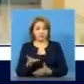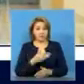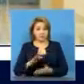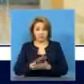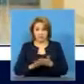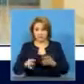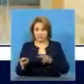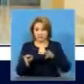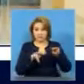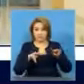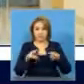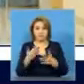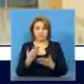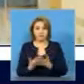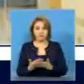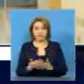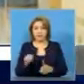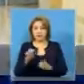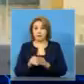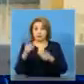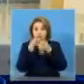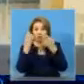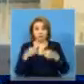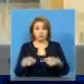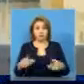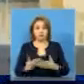дальше будем следить за ходом событий и вводить вас в курс дела с